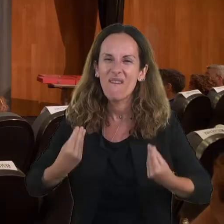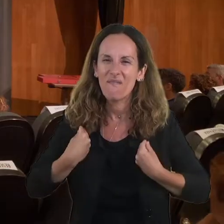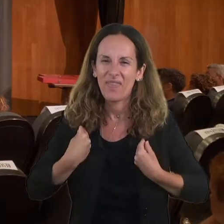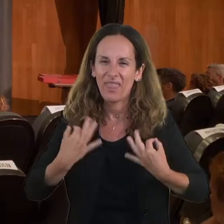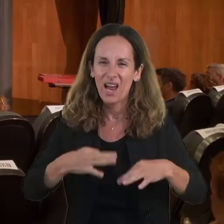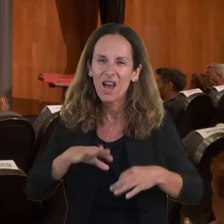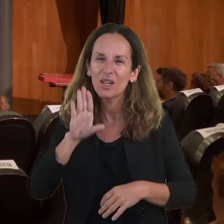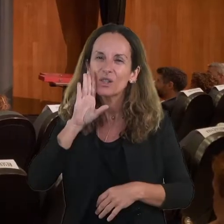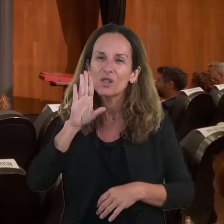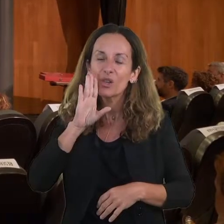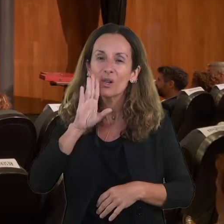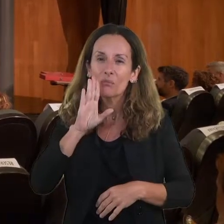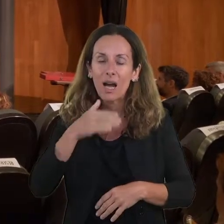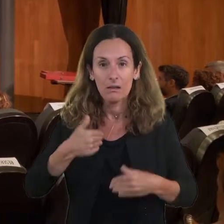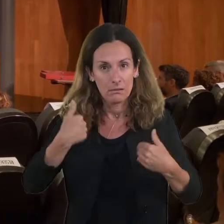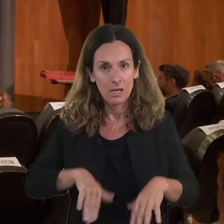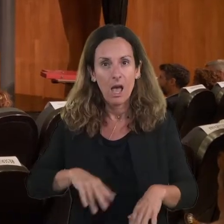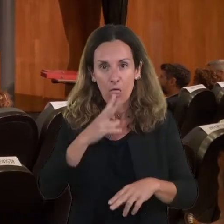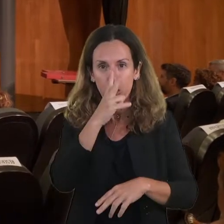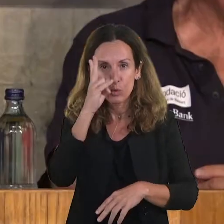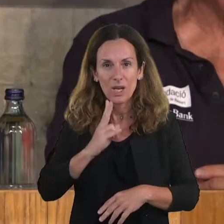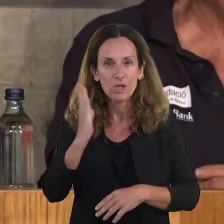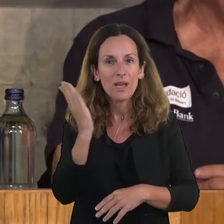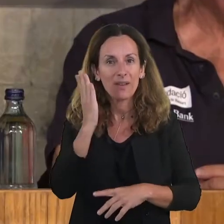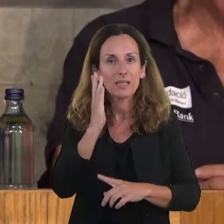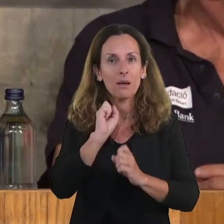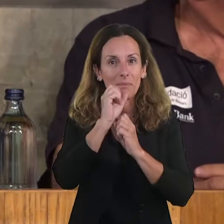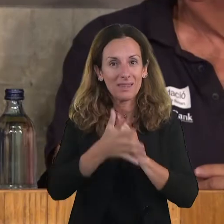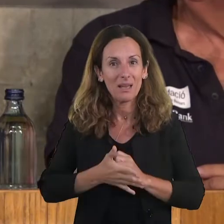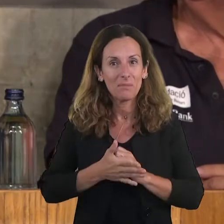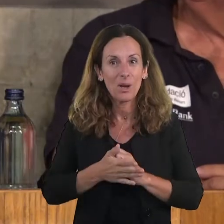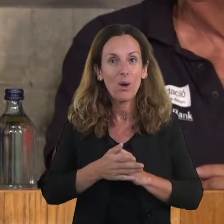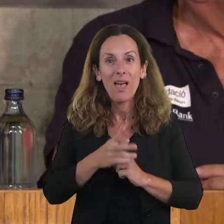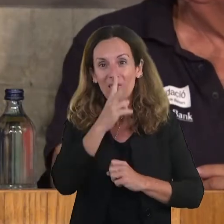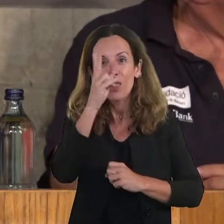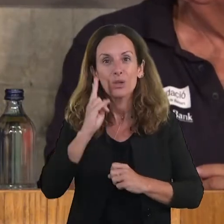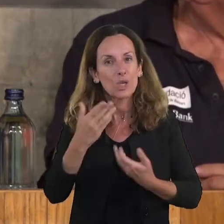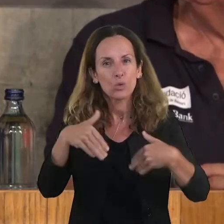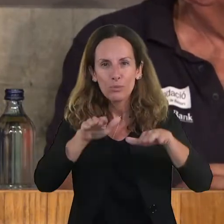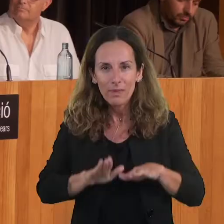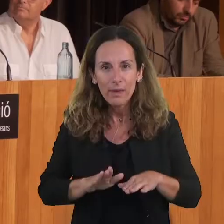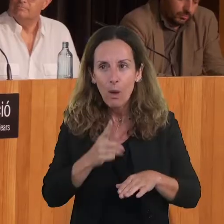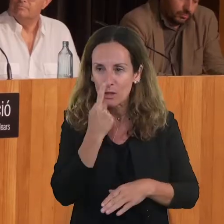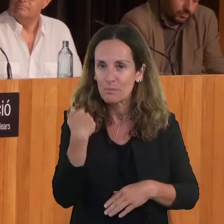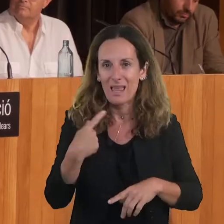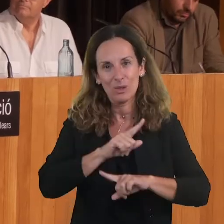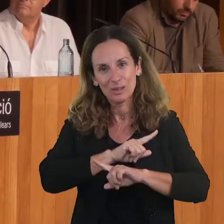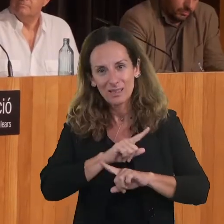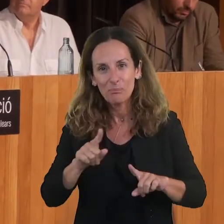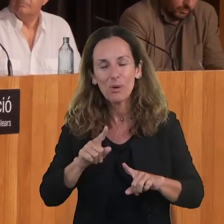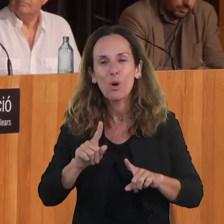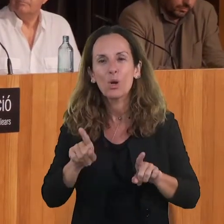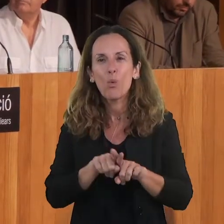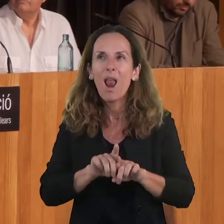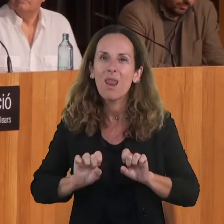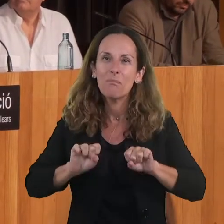pandèmia, un any no se va poder fer, se va haver de suspendre i l'any passat se va haver de retrasar i a més en restriccions i per tant ja va dificultar de